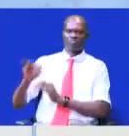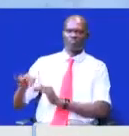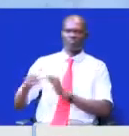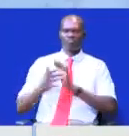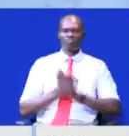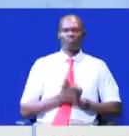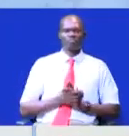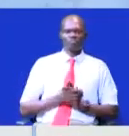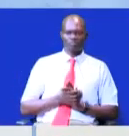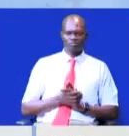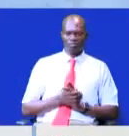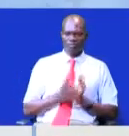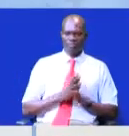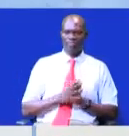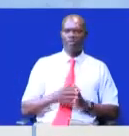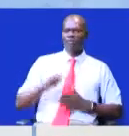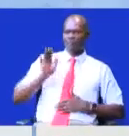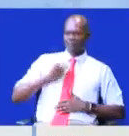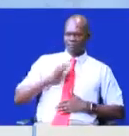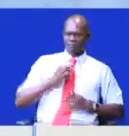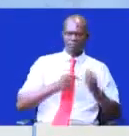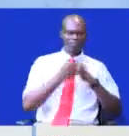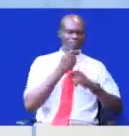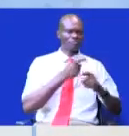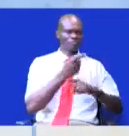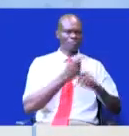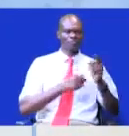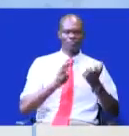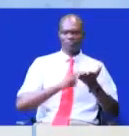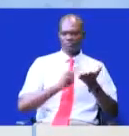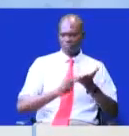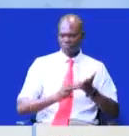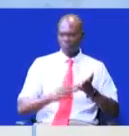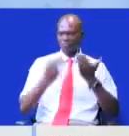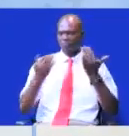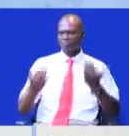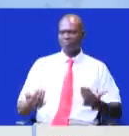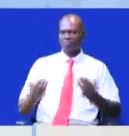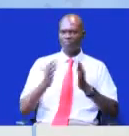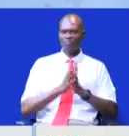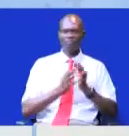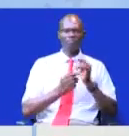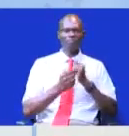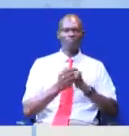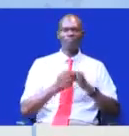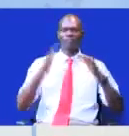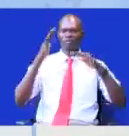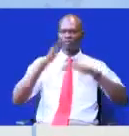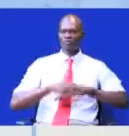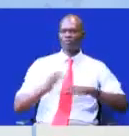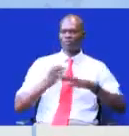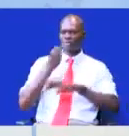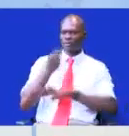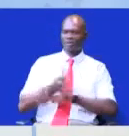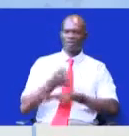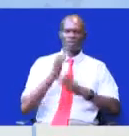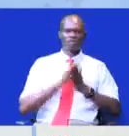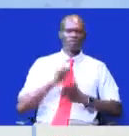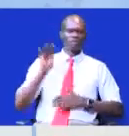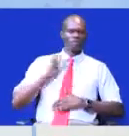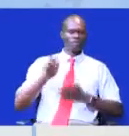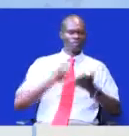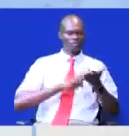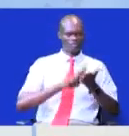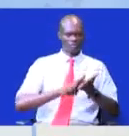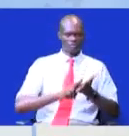E weche mago mamoko en ni wakeini mago mawuok e kaunti ma Migori sani to koro biro yudo fuongruok bang' ka bende woman rep